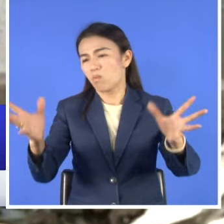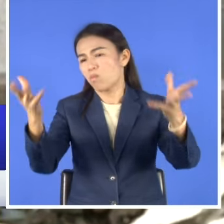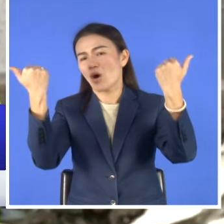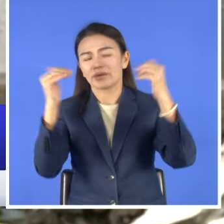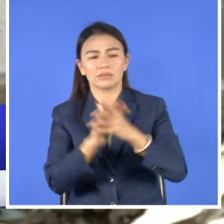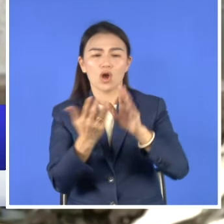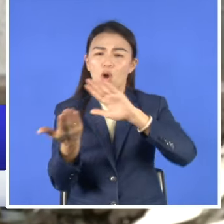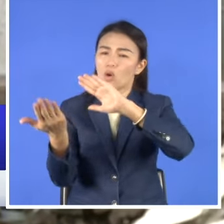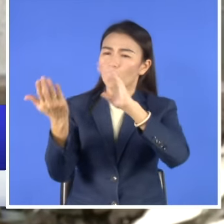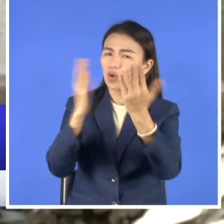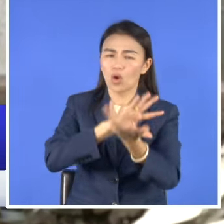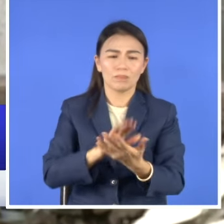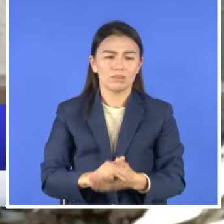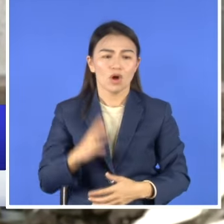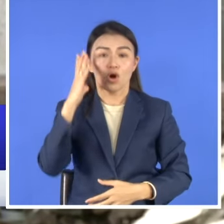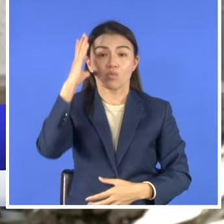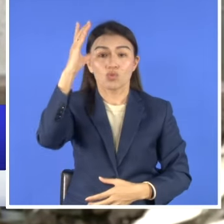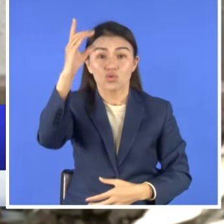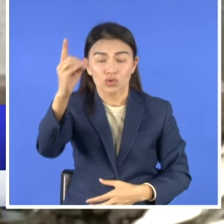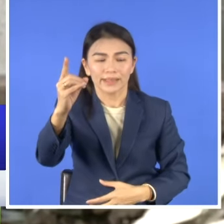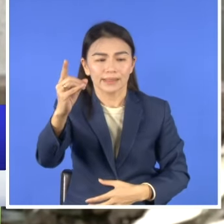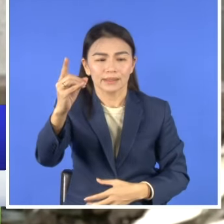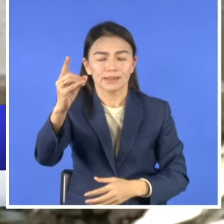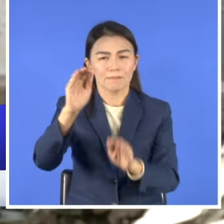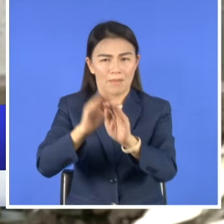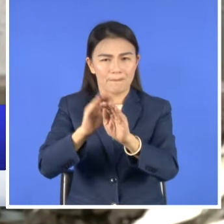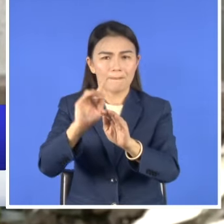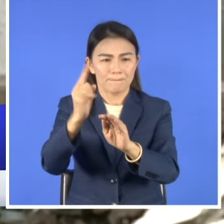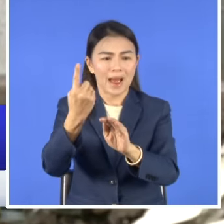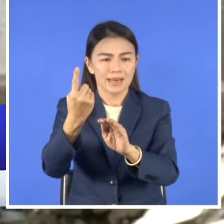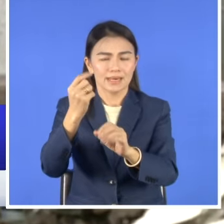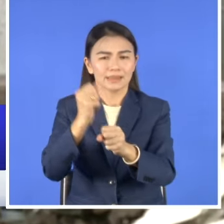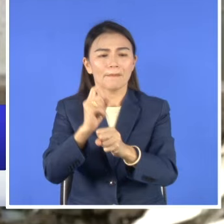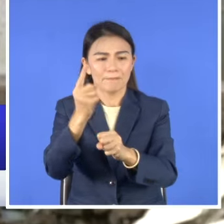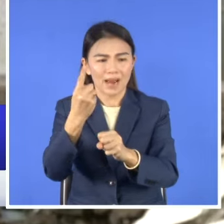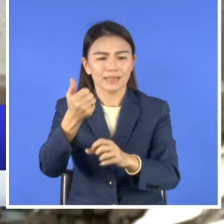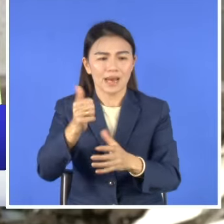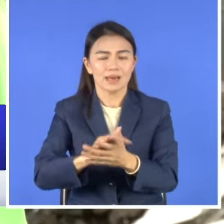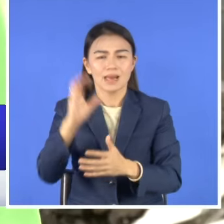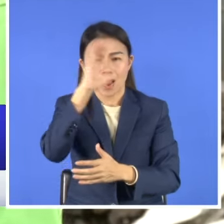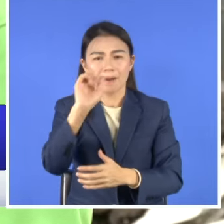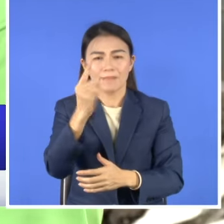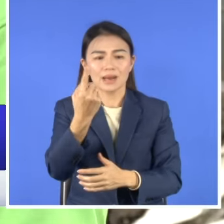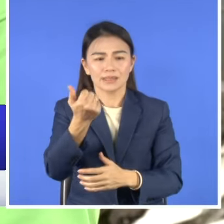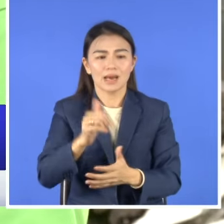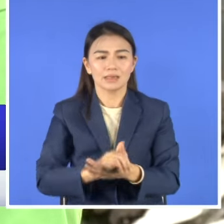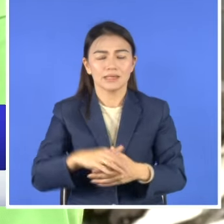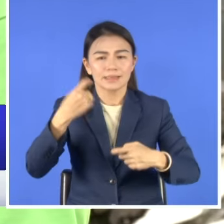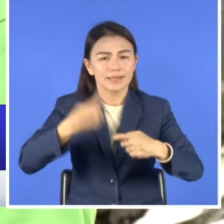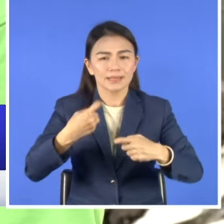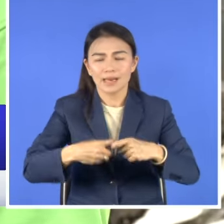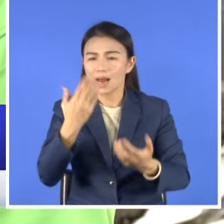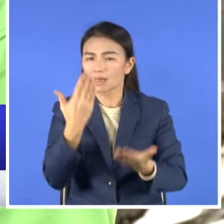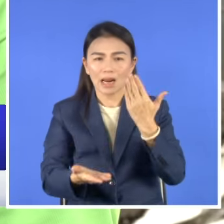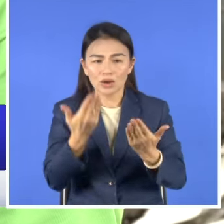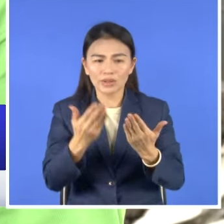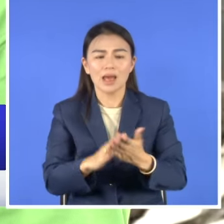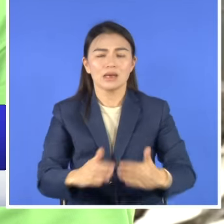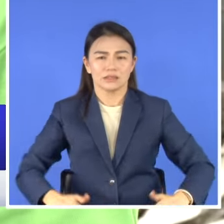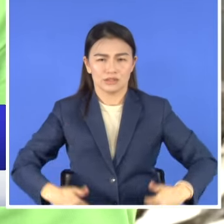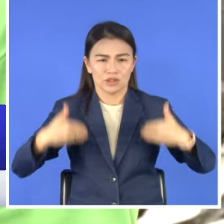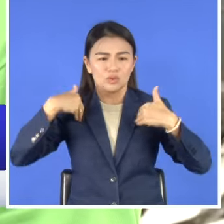เรามีพรุ่งนี้ต่อพรุ่งนี้ก็คือสมบัติของเราอันนึงเราทำใหม่ได้สร้างใหม่ได้หาใหม่ได้มันจะยากยังไงเราก็ยังอยู่ครับนะ